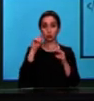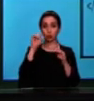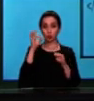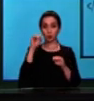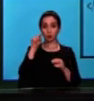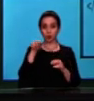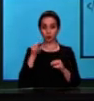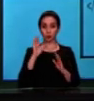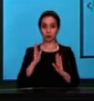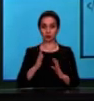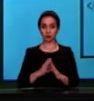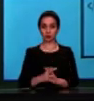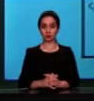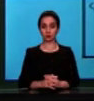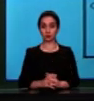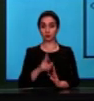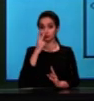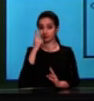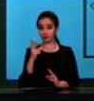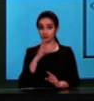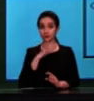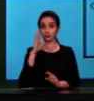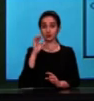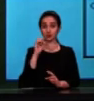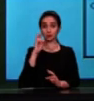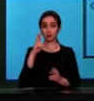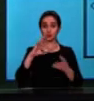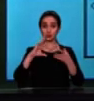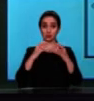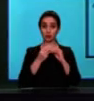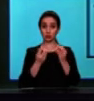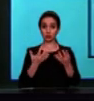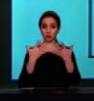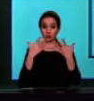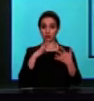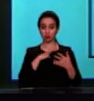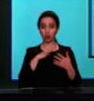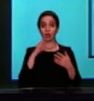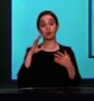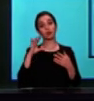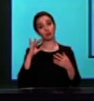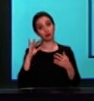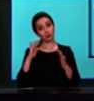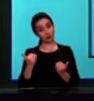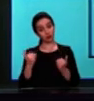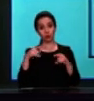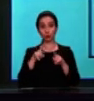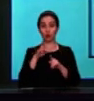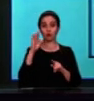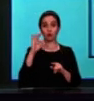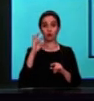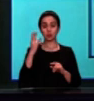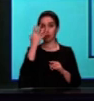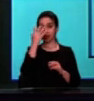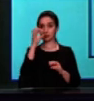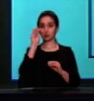bosiladi. Ko'rib turganingizdek, veb sahifamizning natijasi chiqdi. Endi unga veb sahifa foniga